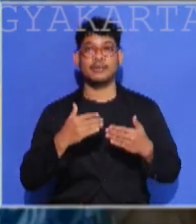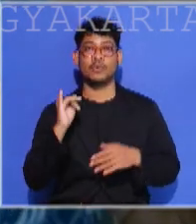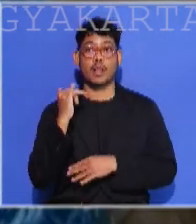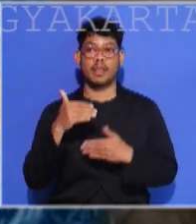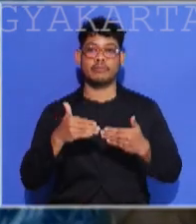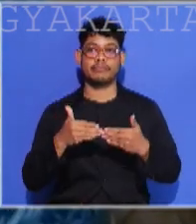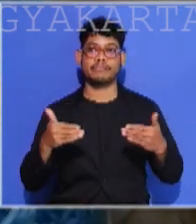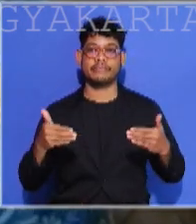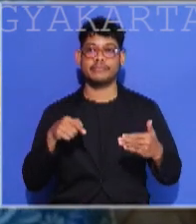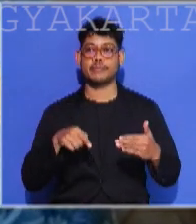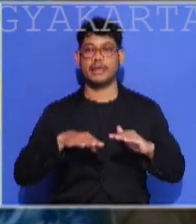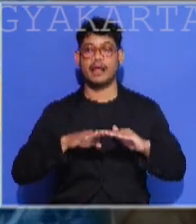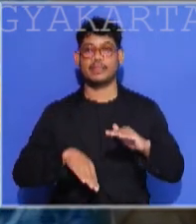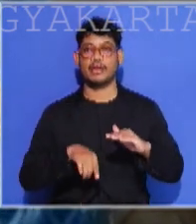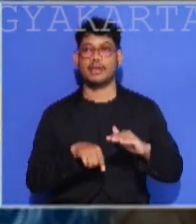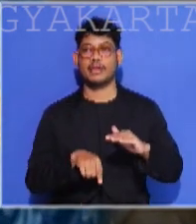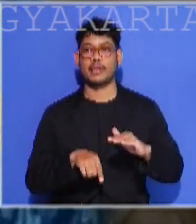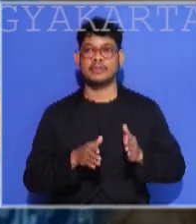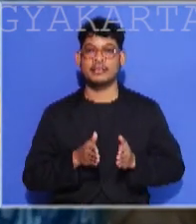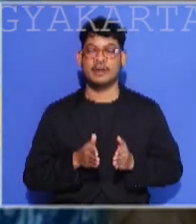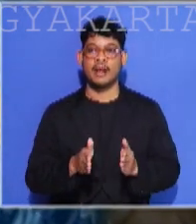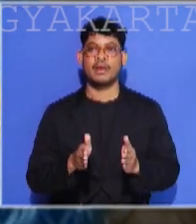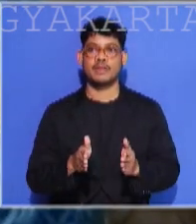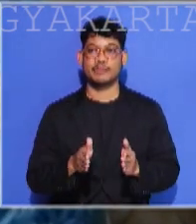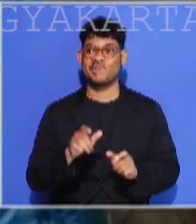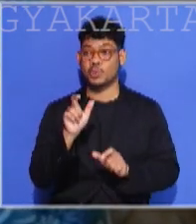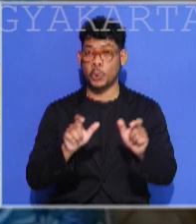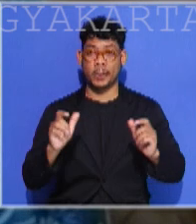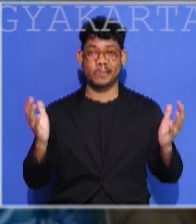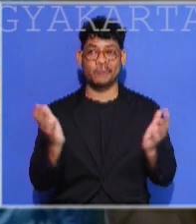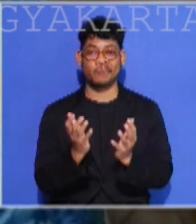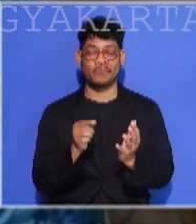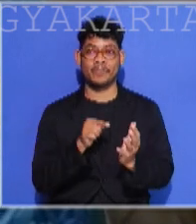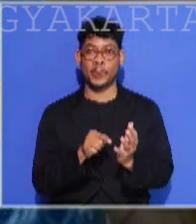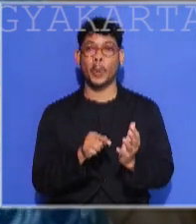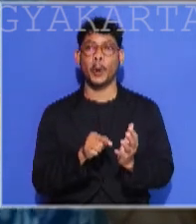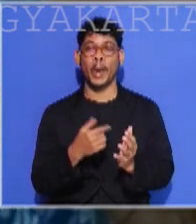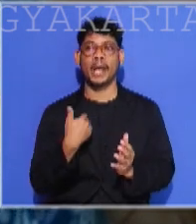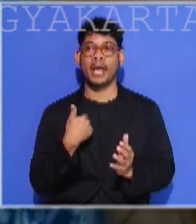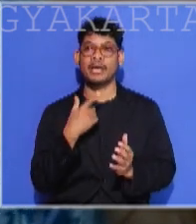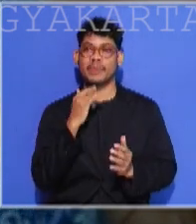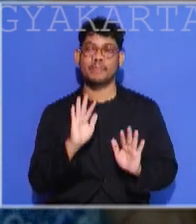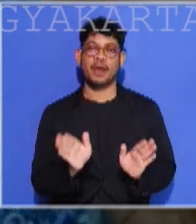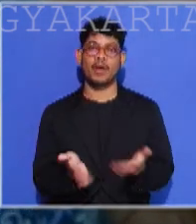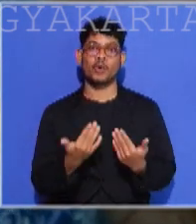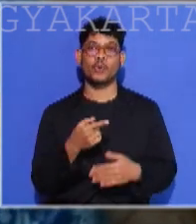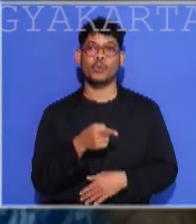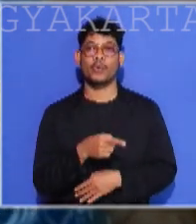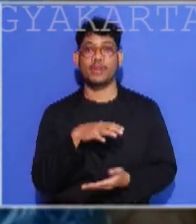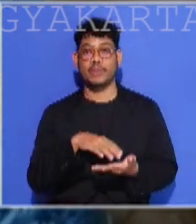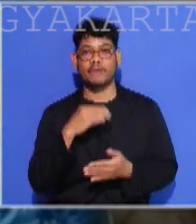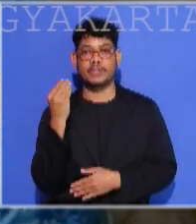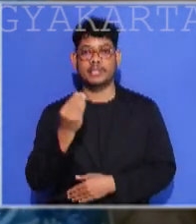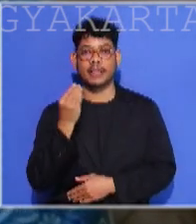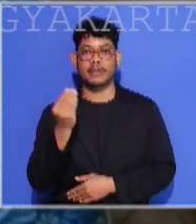air julan di desa Sri Gading atau kelokang Sri Gading dibentuk untuk desa wisata banyuaji ya kami sangat apresiatif